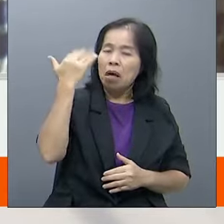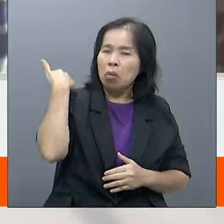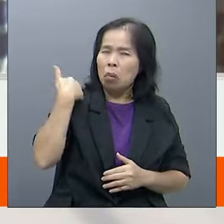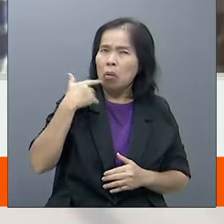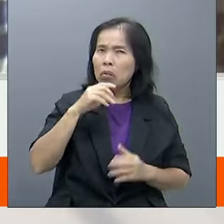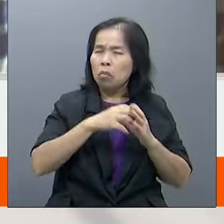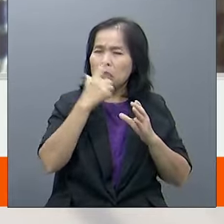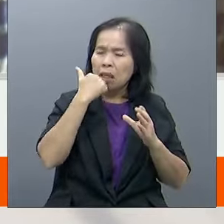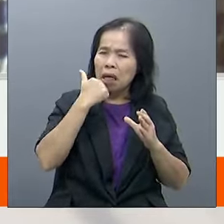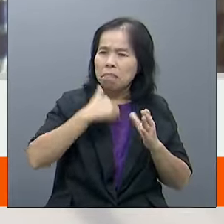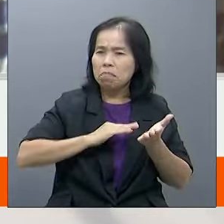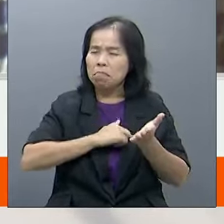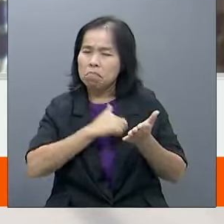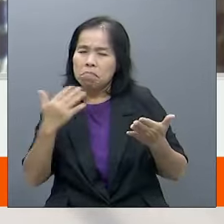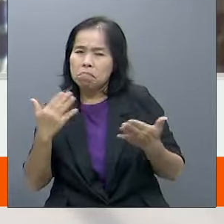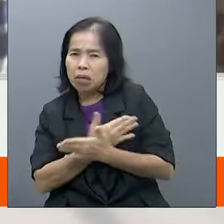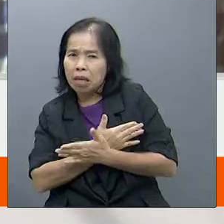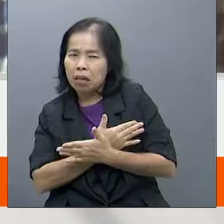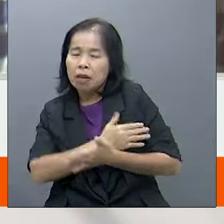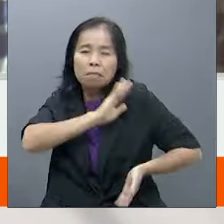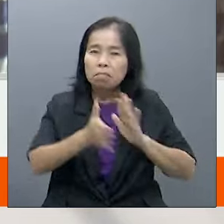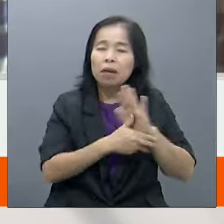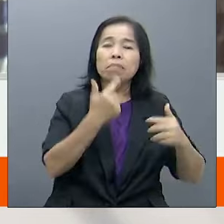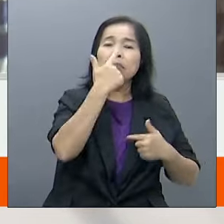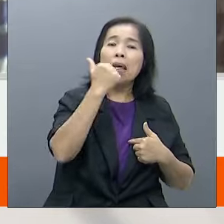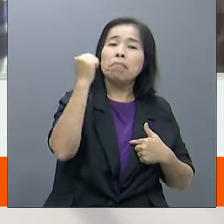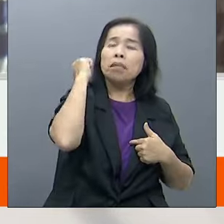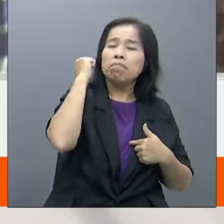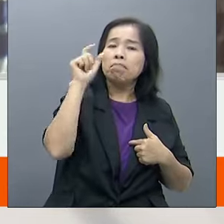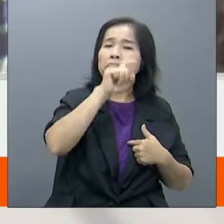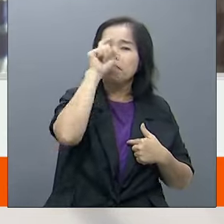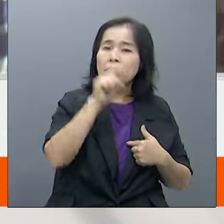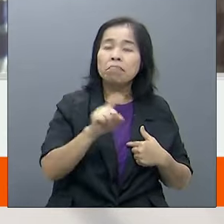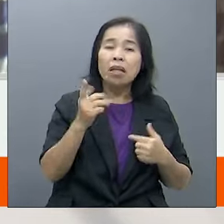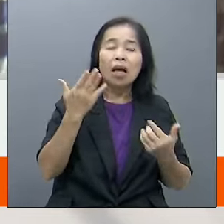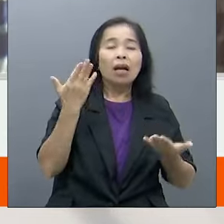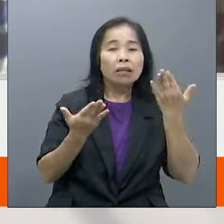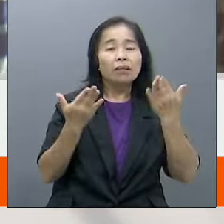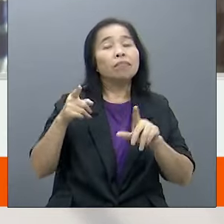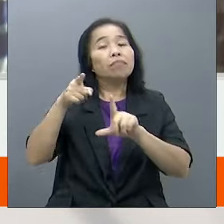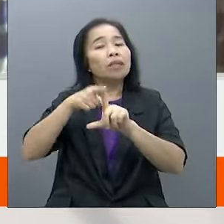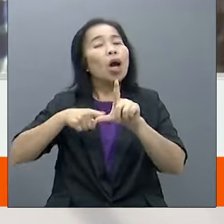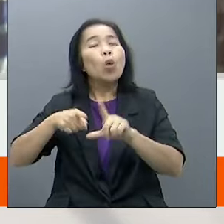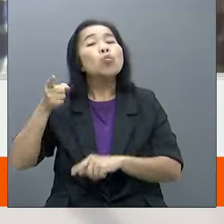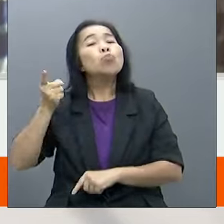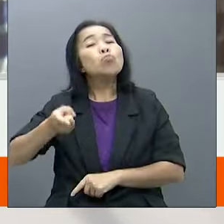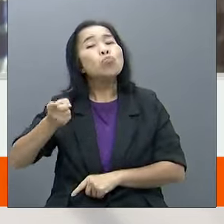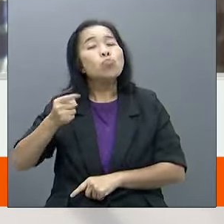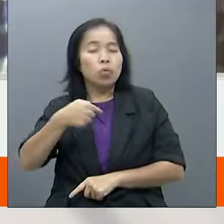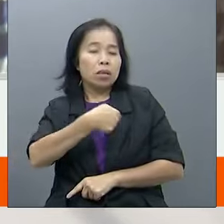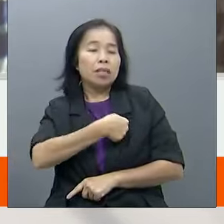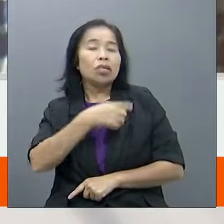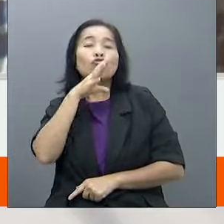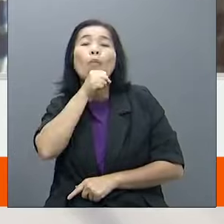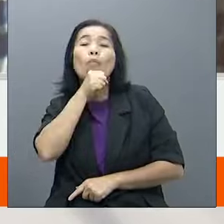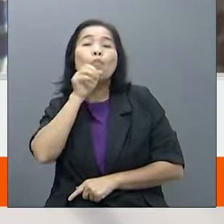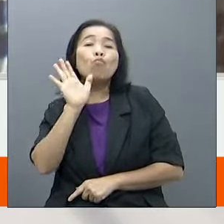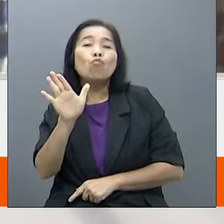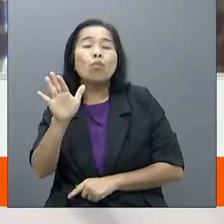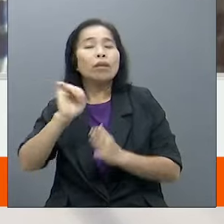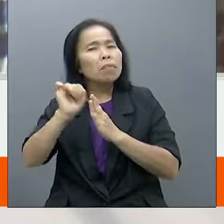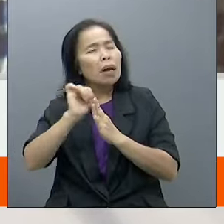ดสีกลับมาเป็นสีแดงเข้มเหมือนเดิมได้ไหมคะหรือว่าพรรคเก้าไกลยังคงจะได้ใจของคนในพื้นที่จังหวัดเชียงใหม่อยู่คะ